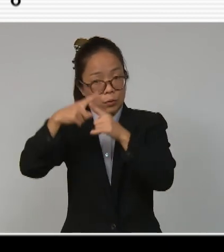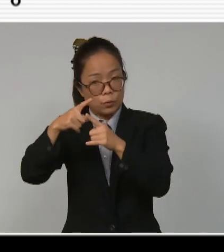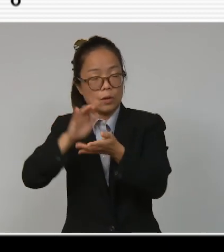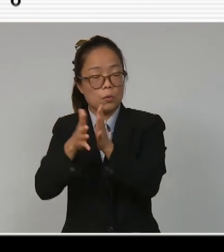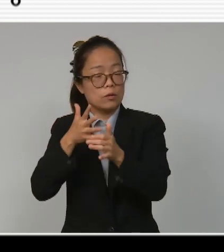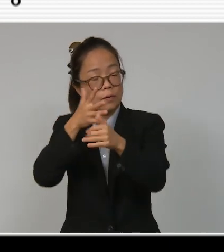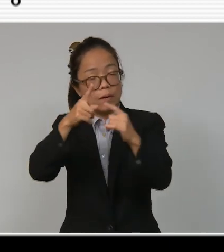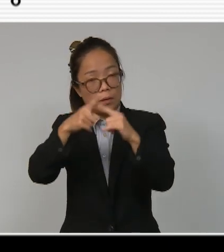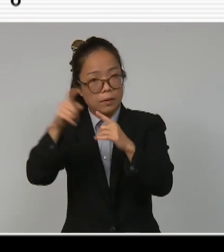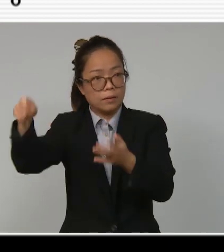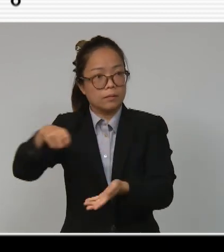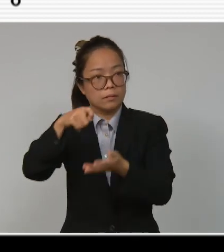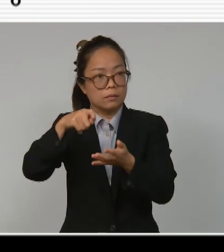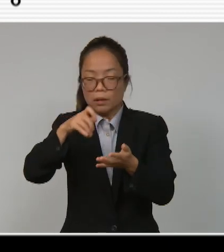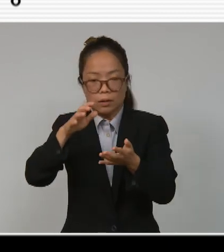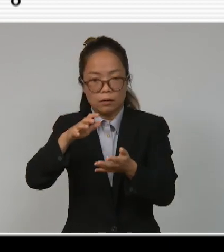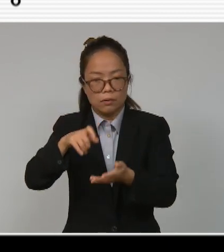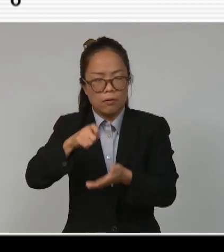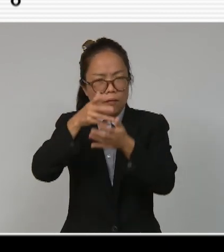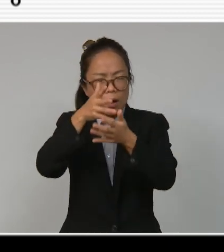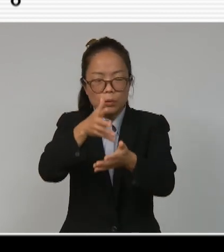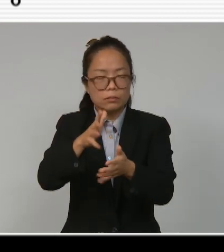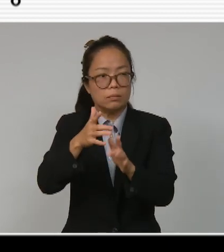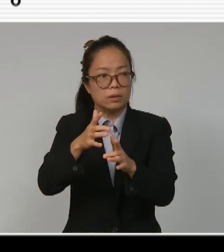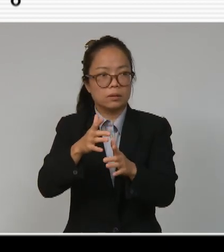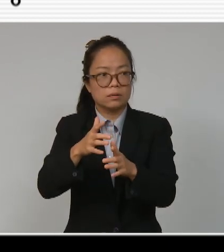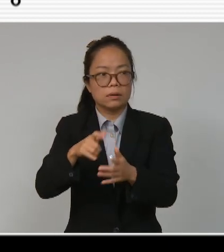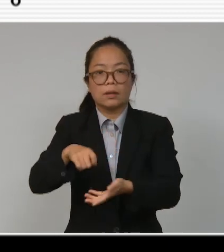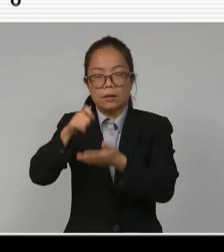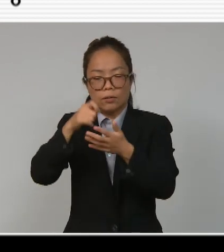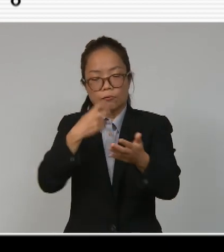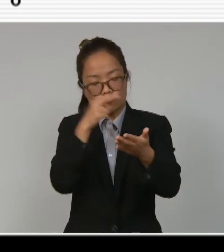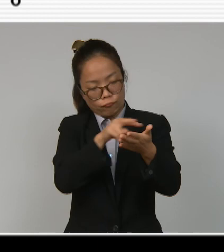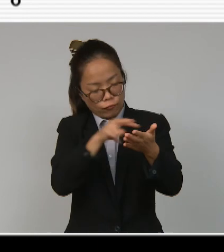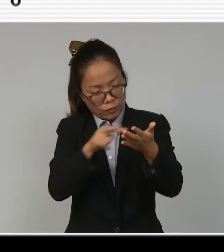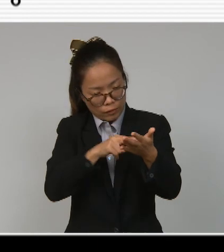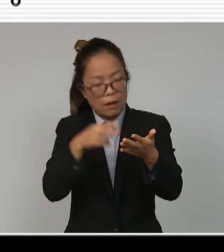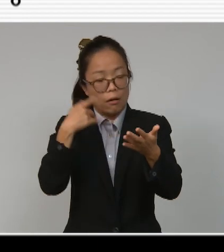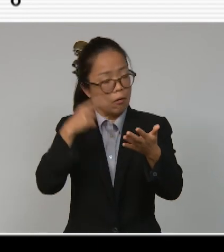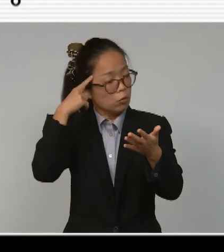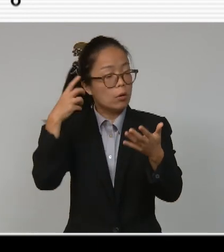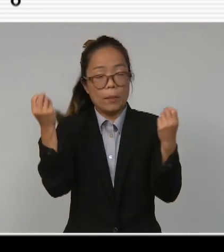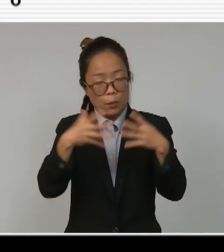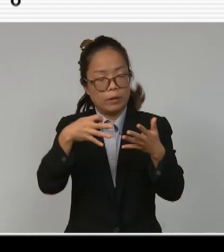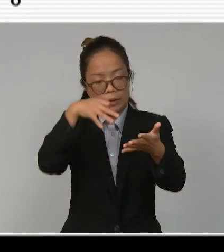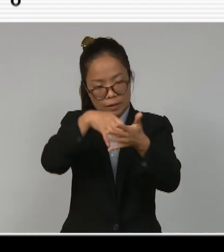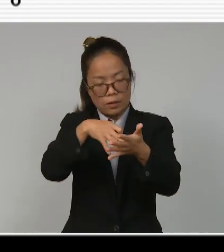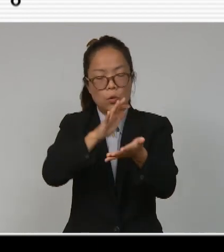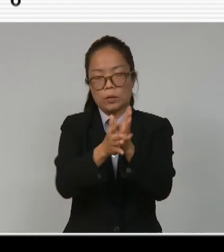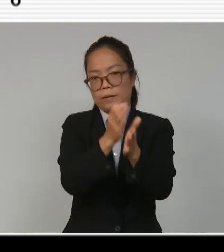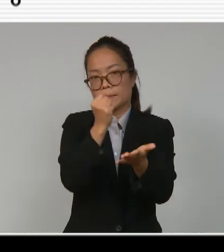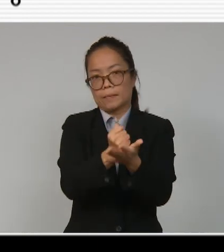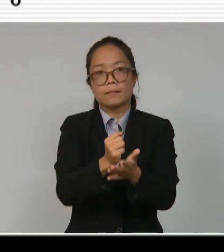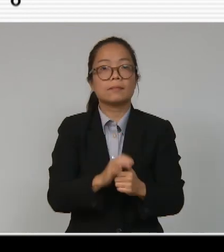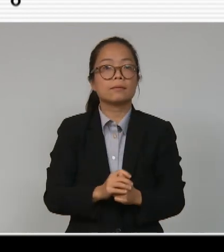问，为什么是发问人？发问人阅览并签名或盖章。